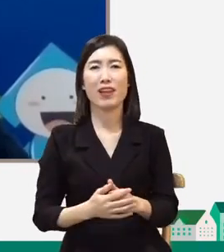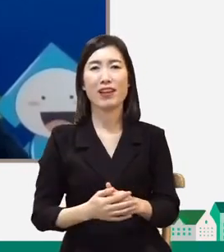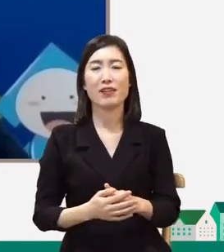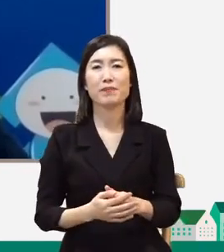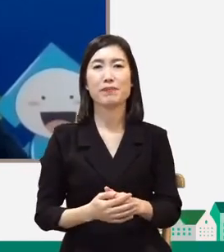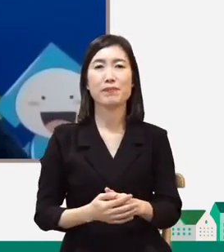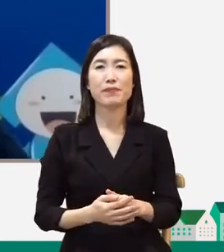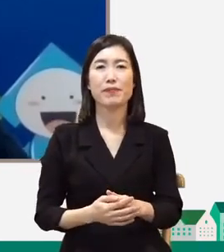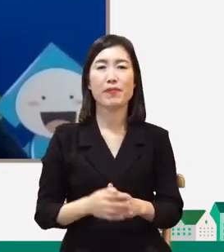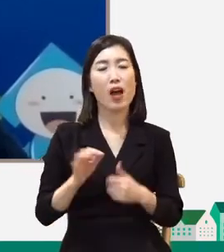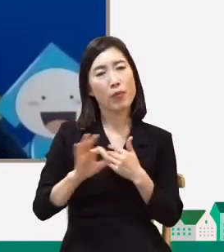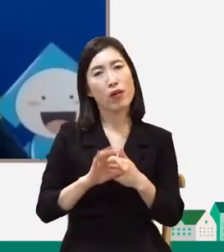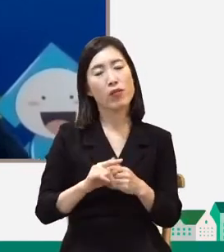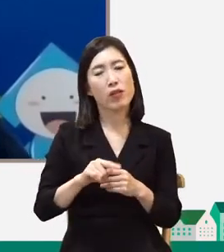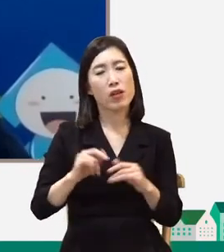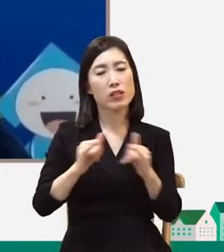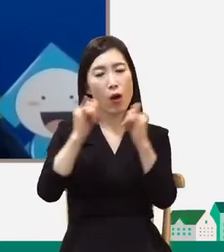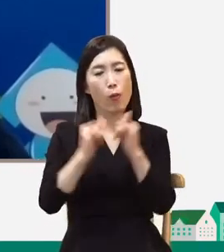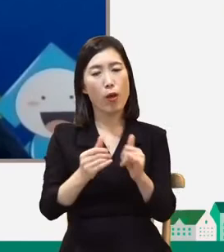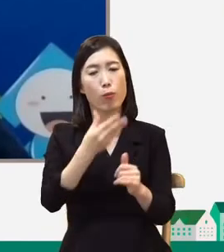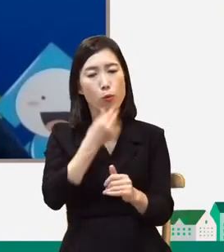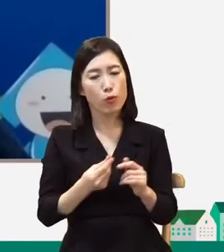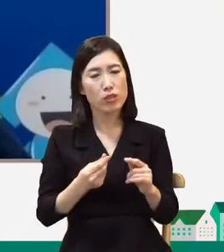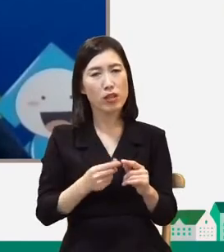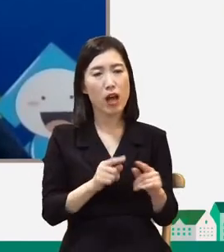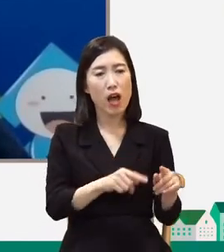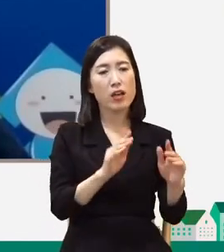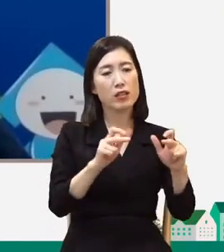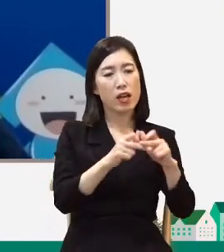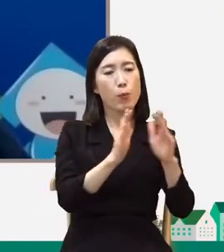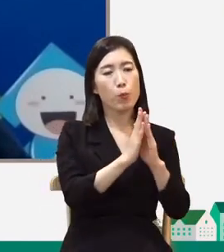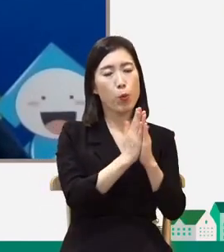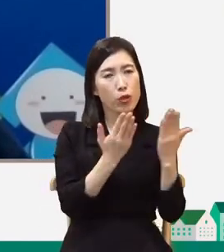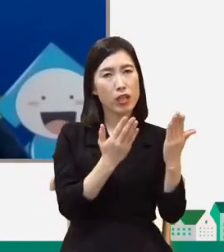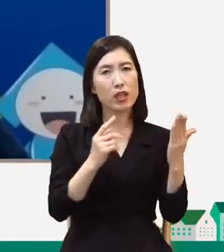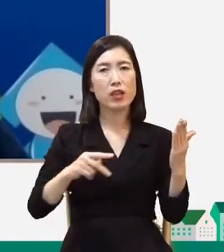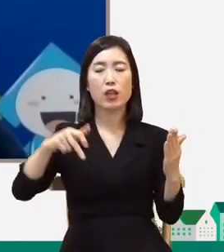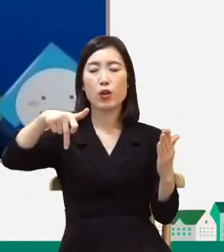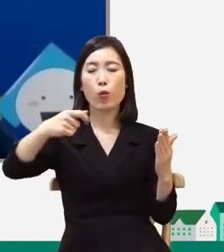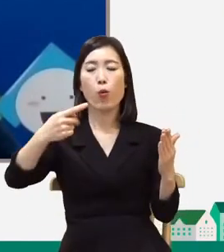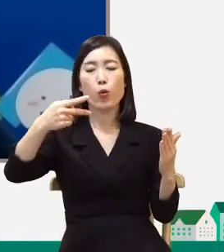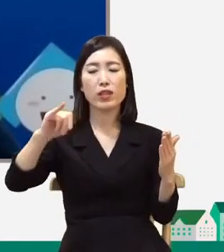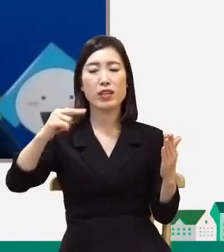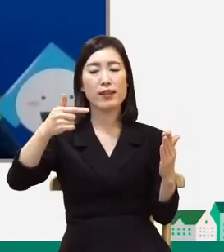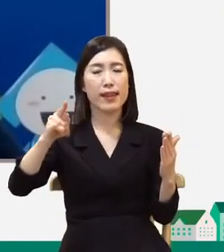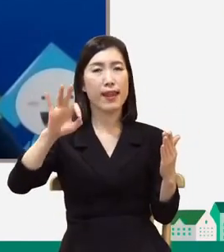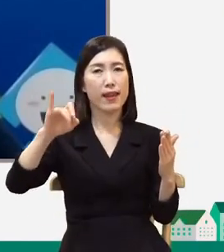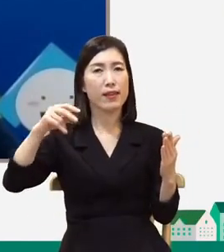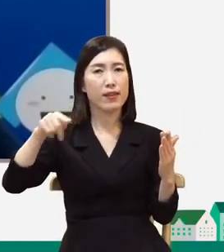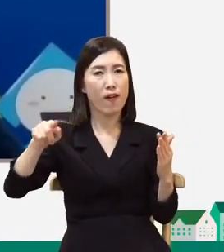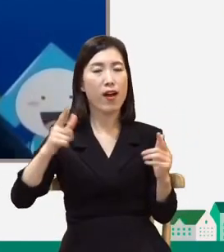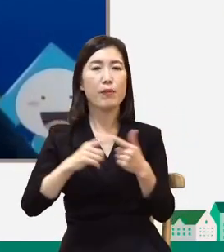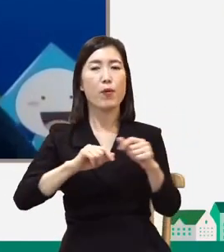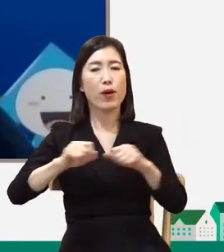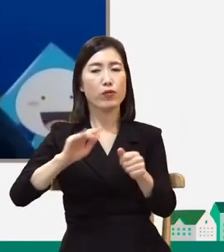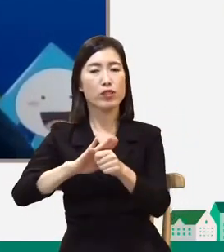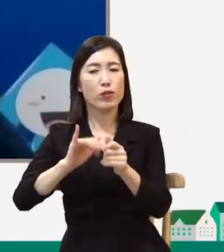과연 당사자하고 그 코디네이터 중심적인 어떤 그런 사업이 될 수밖에 없는 상황이다.